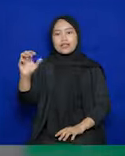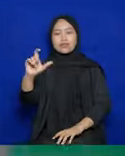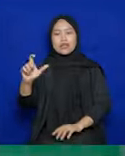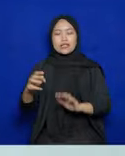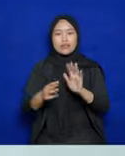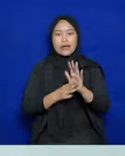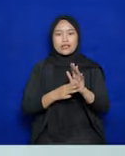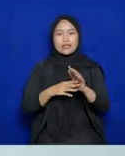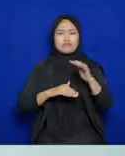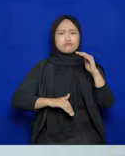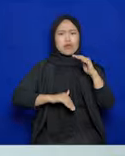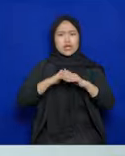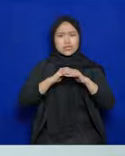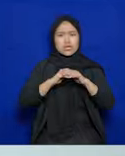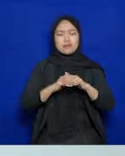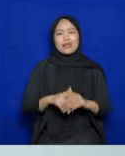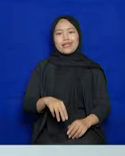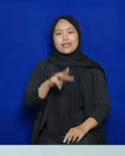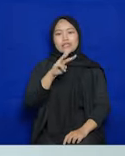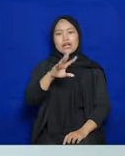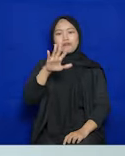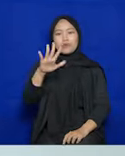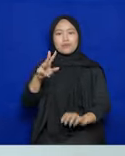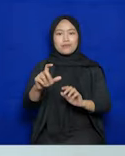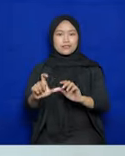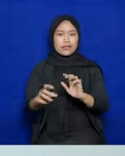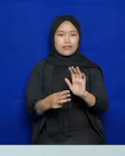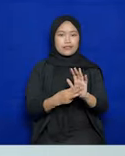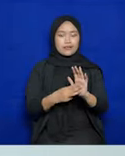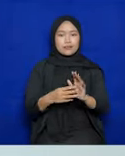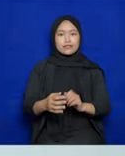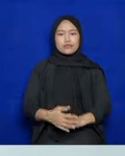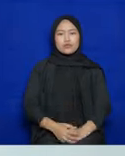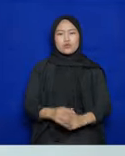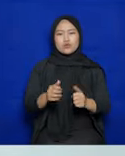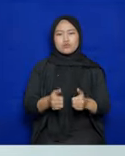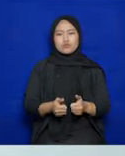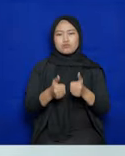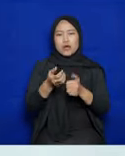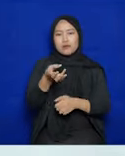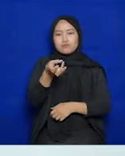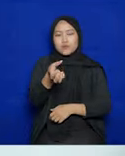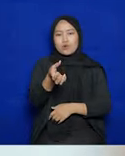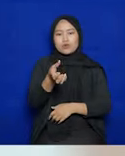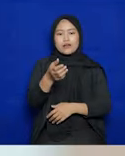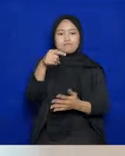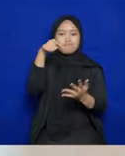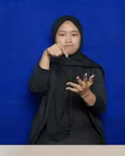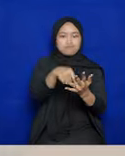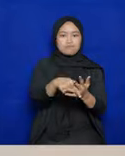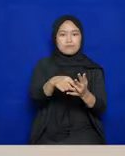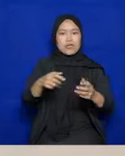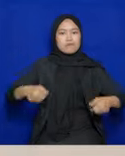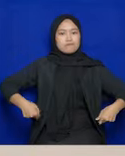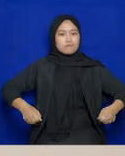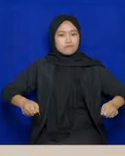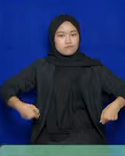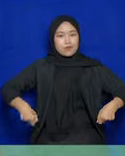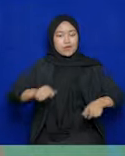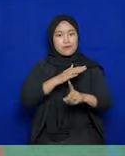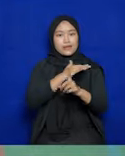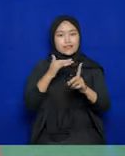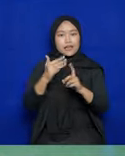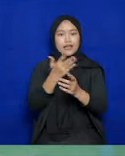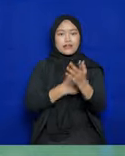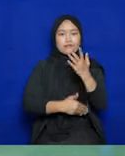maksimal meja kotak suara 35 cm dari lantai, agar mudah dijangkau oleh pengguna kursi roda dan masyarakat